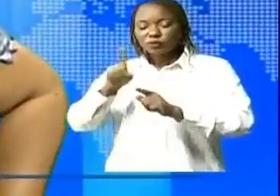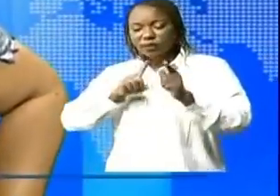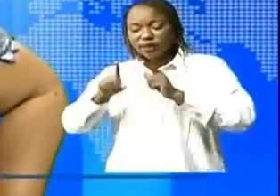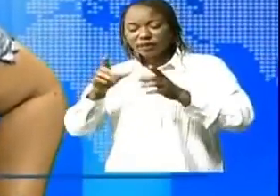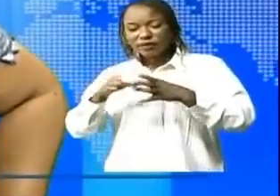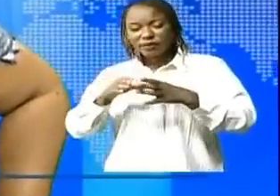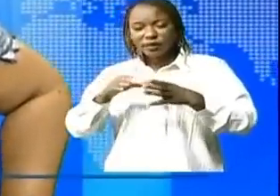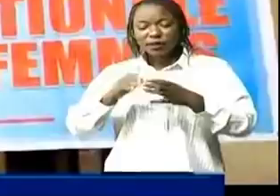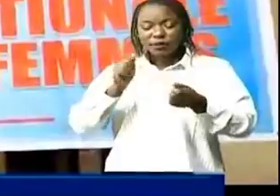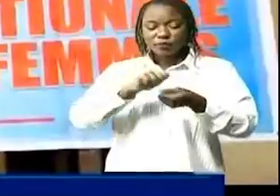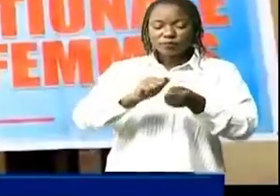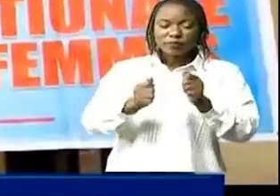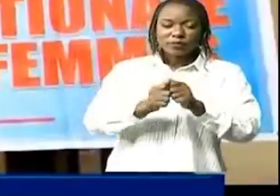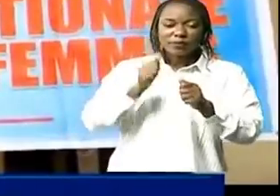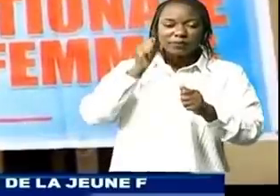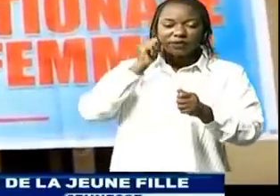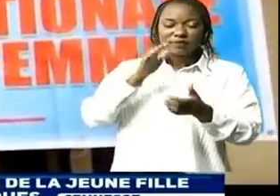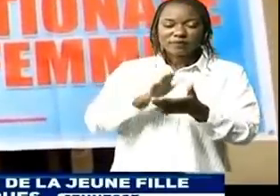Edith Chala.